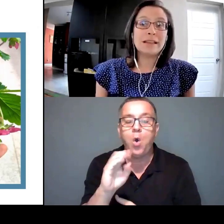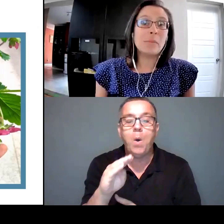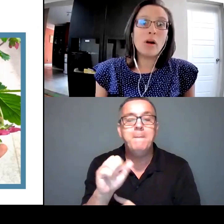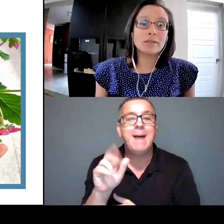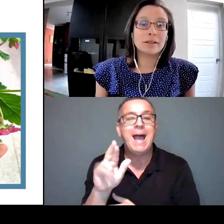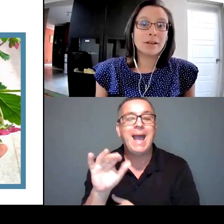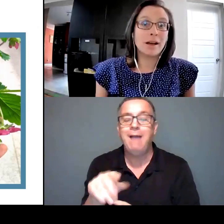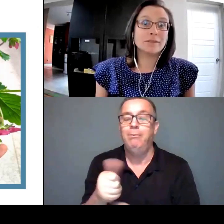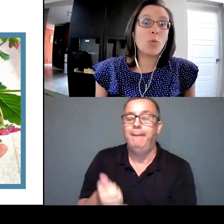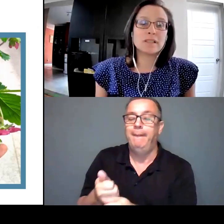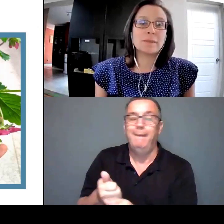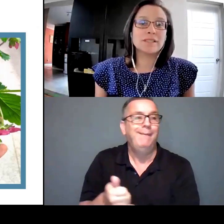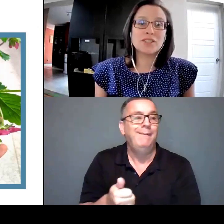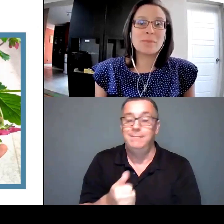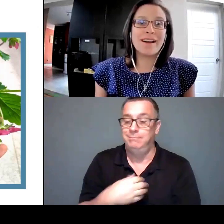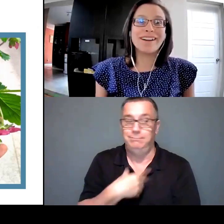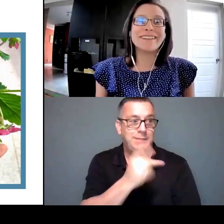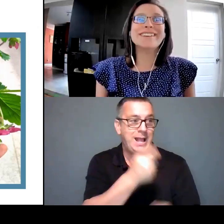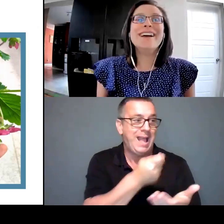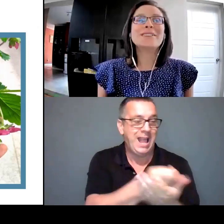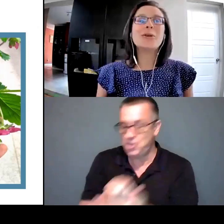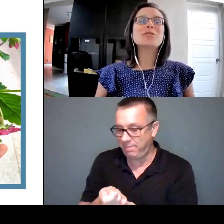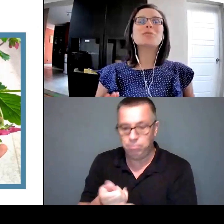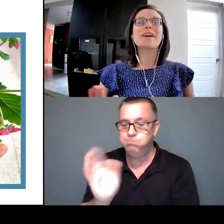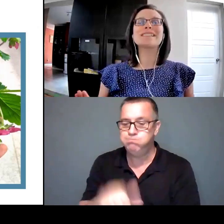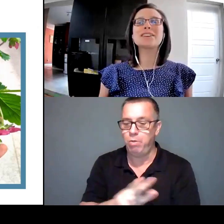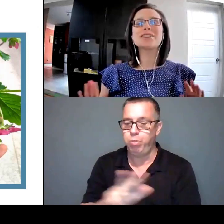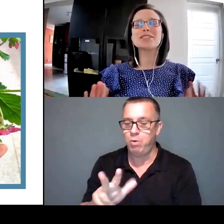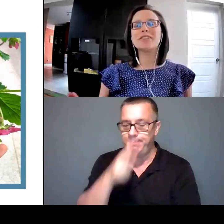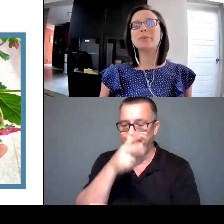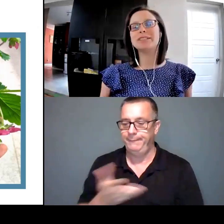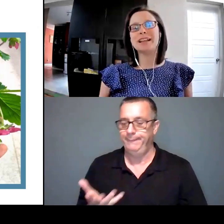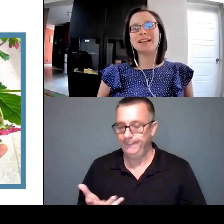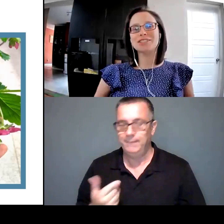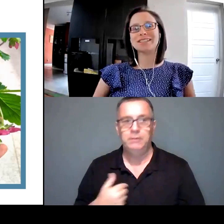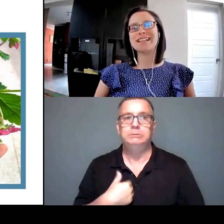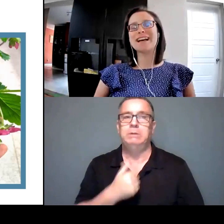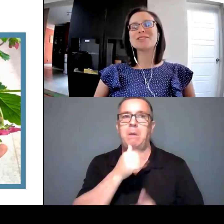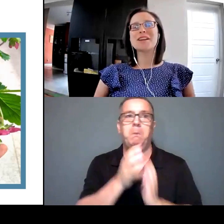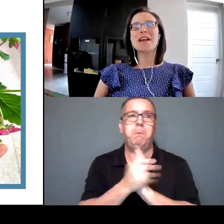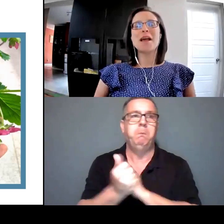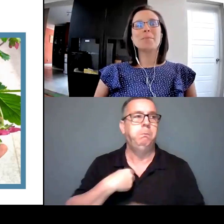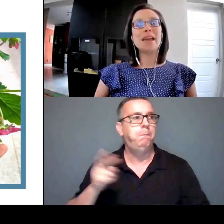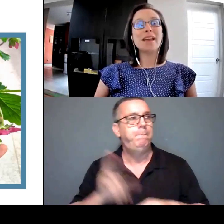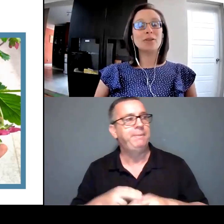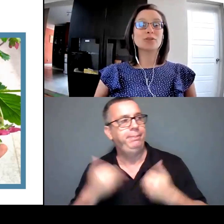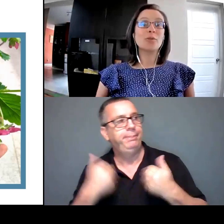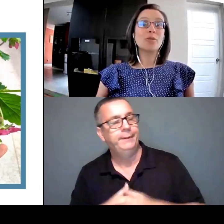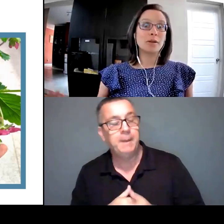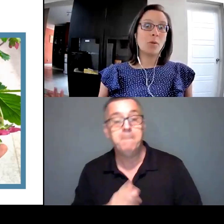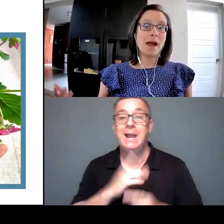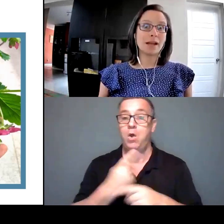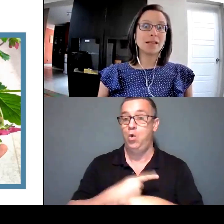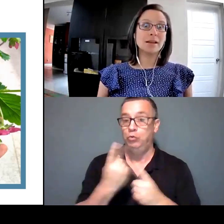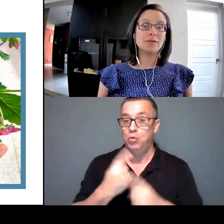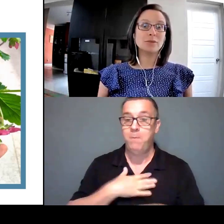qui était morte en 3 semaines seulement. Donc, je pensais que j'avais pas de talent de jardinage. Mais un jour,